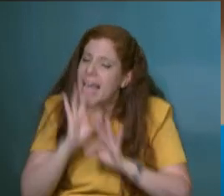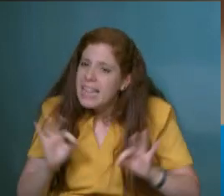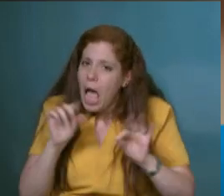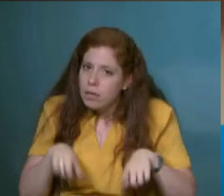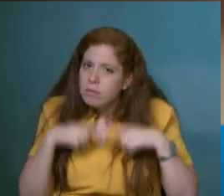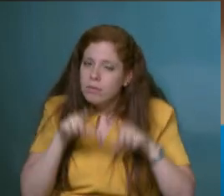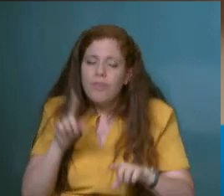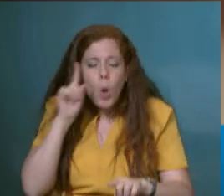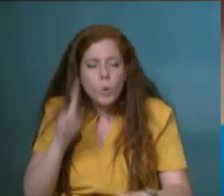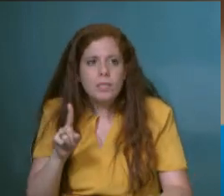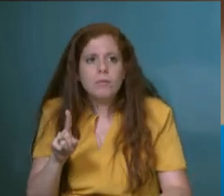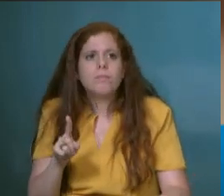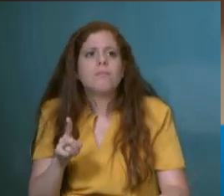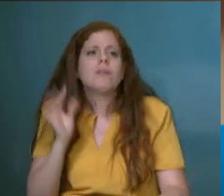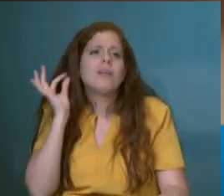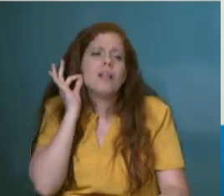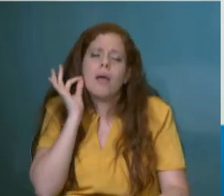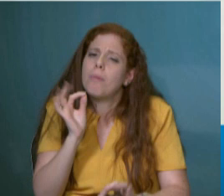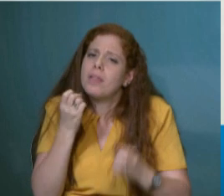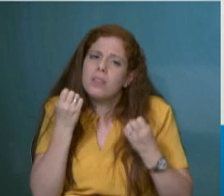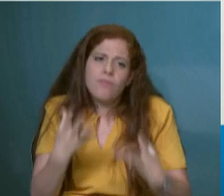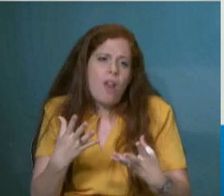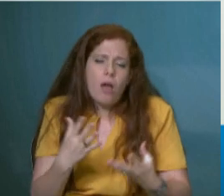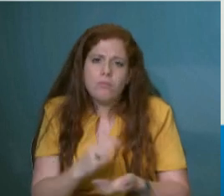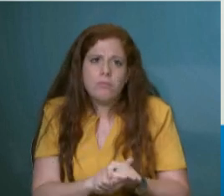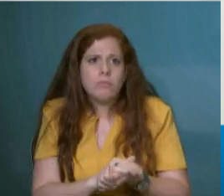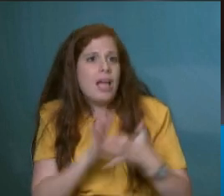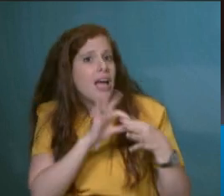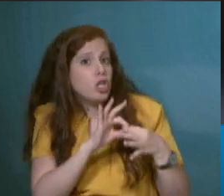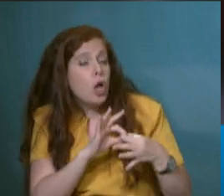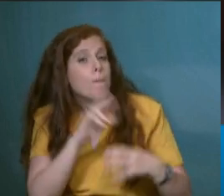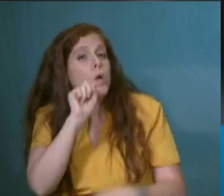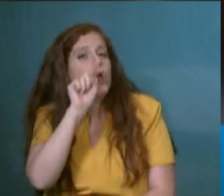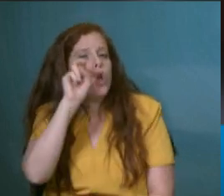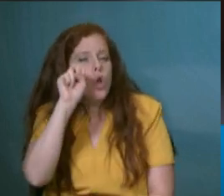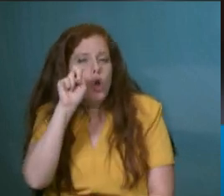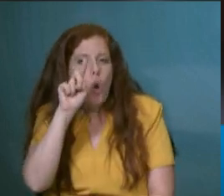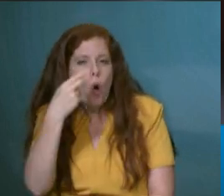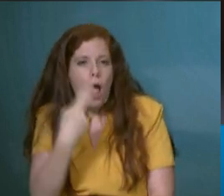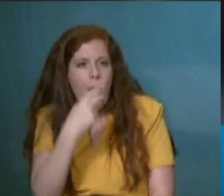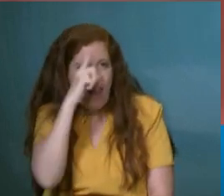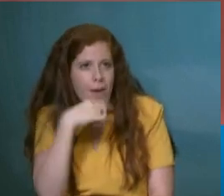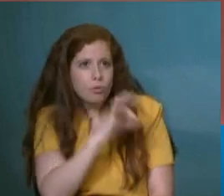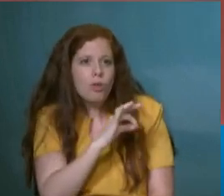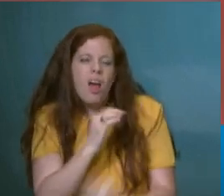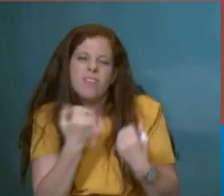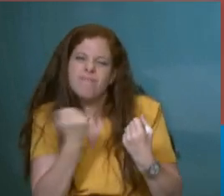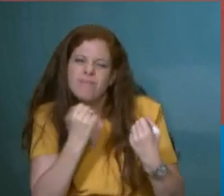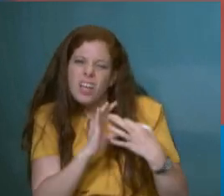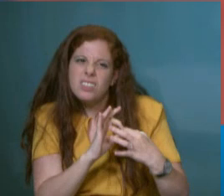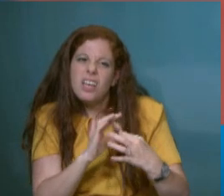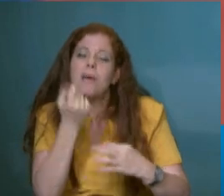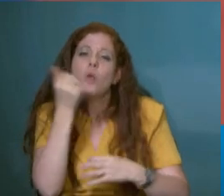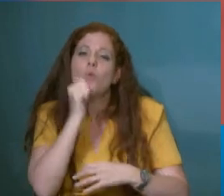היא ילדה באמת נפלאה. הקשר בין נוגה לאביה היה חזק, היא הייתה שולחת לו הודעות כמעט בכל יום.